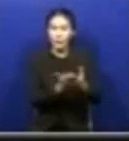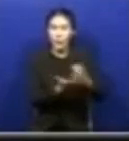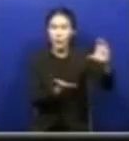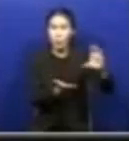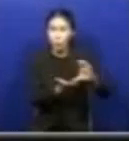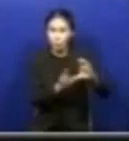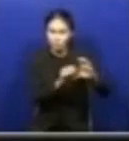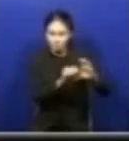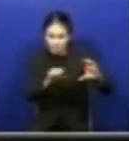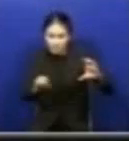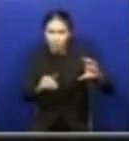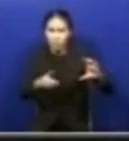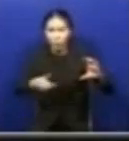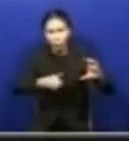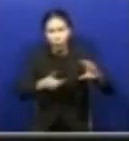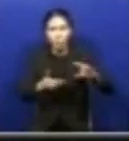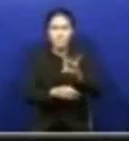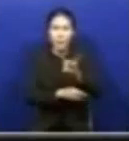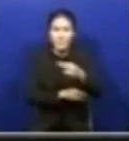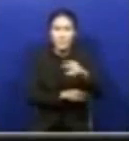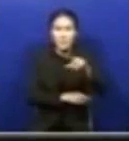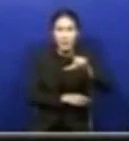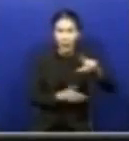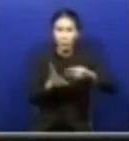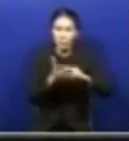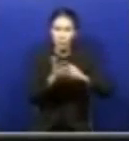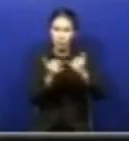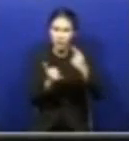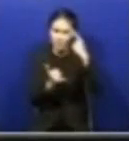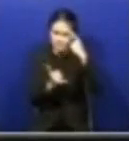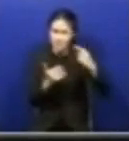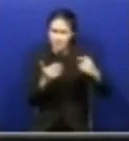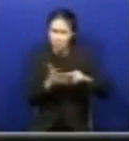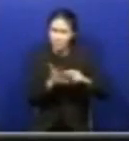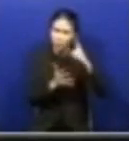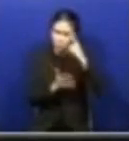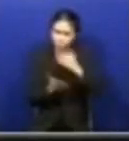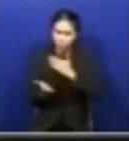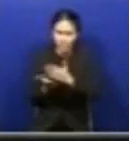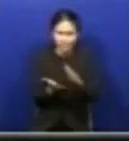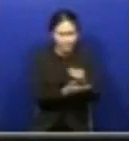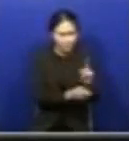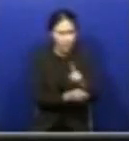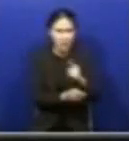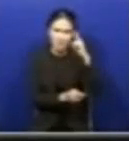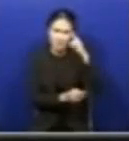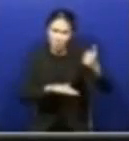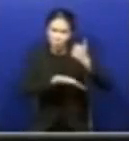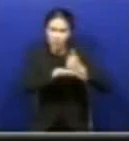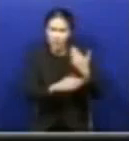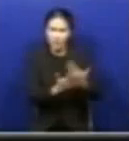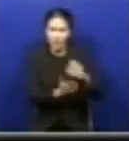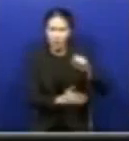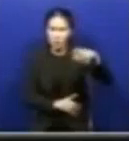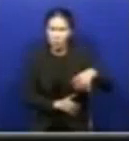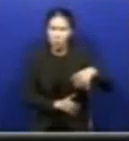ตัด 80,000 กว่าล้านวันนี้มีโครงการรองรับหมดแล้วผมไม่ค่อยเชื่อภูมิในการสำนักงบประมาณนะครับ